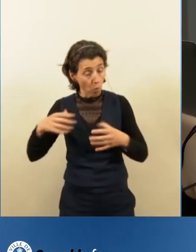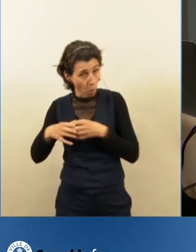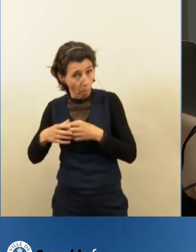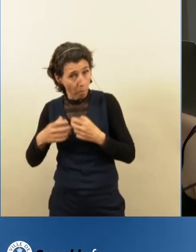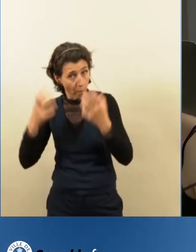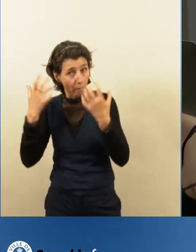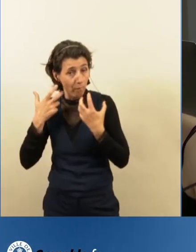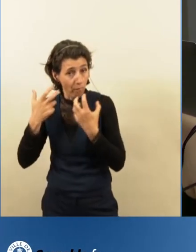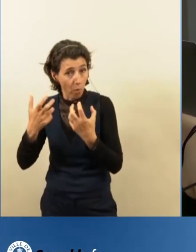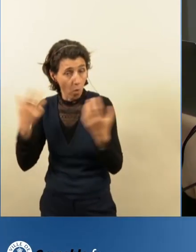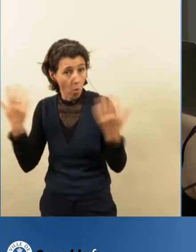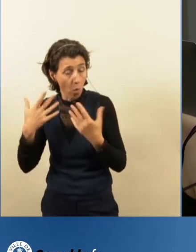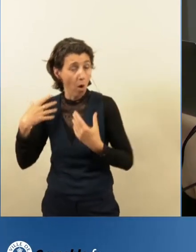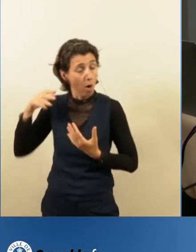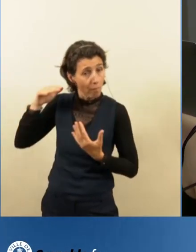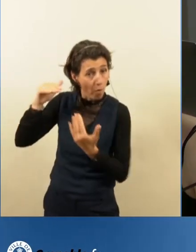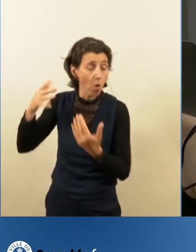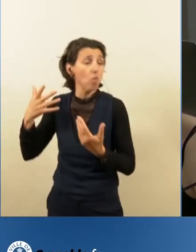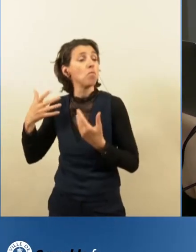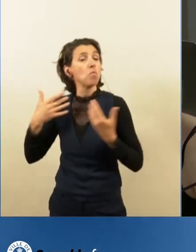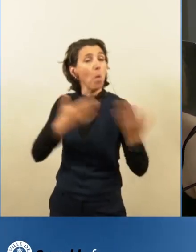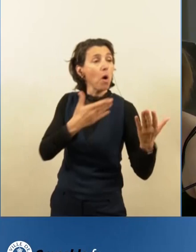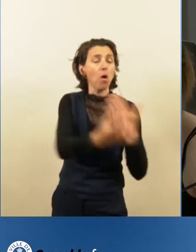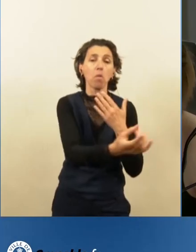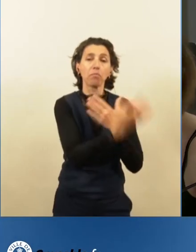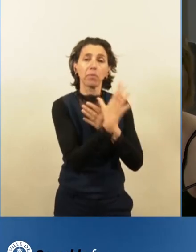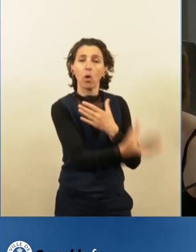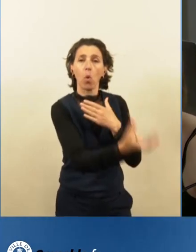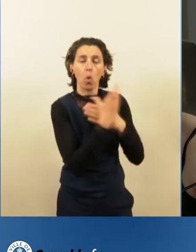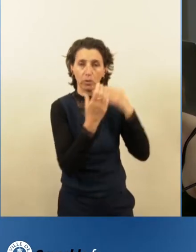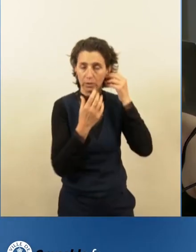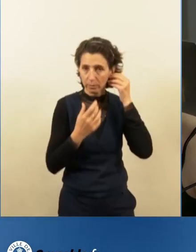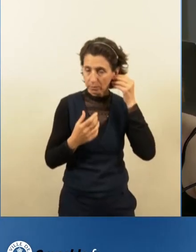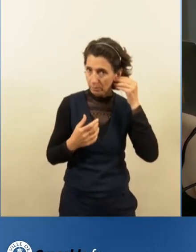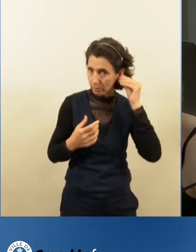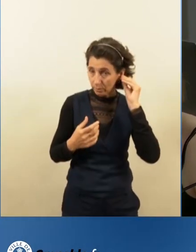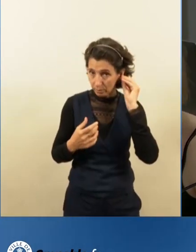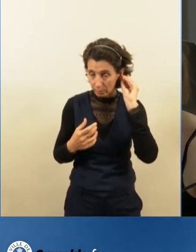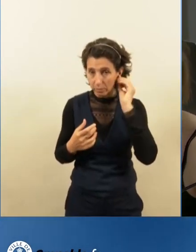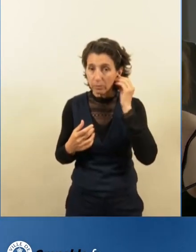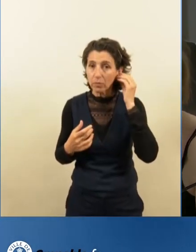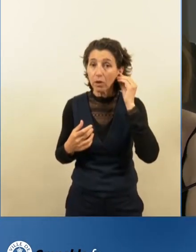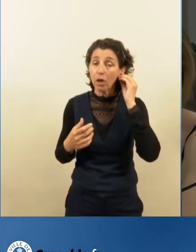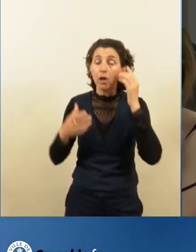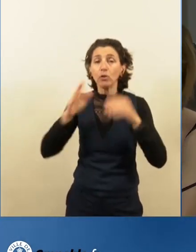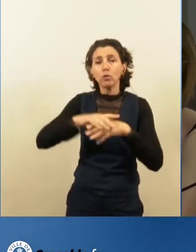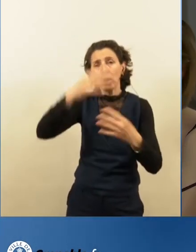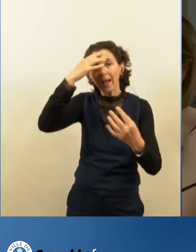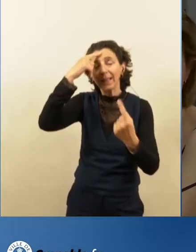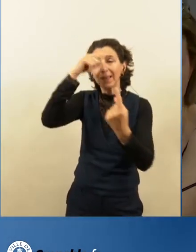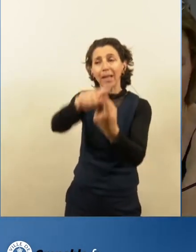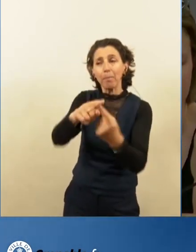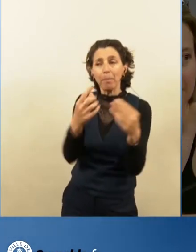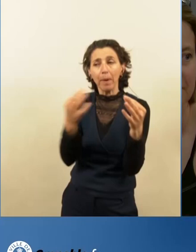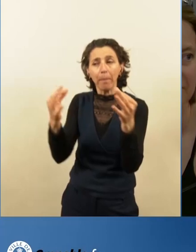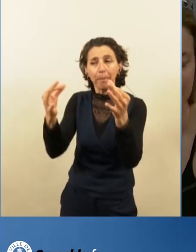accompagner le travail parlementaire pour aller plus loin que ce qu'on proposait le gouvernement notamment sur les particules fines et